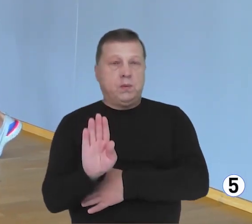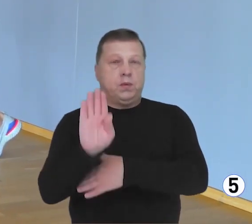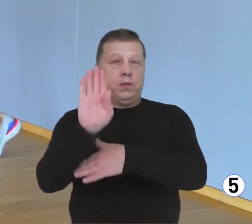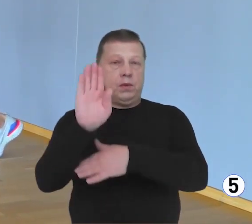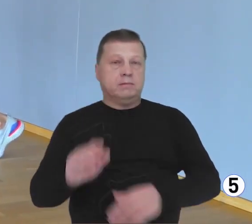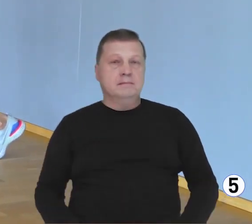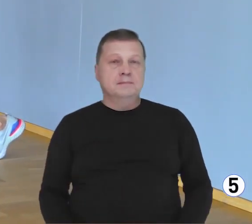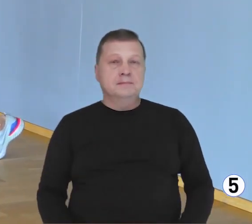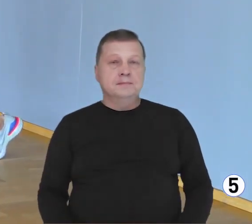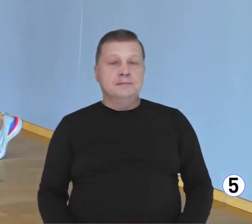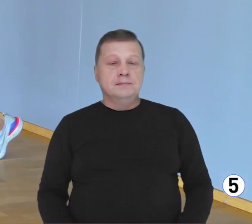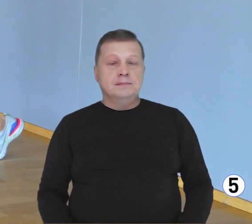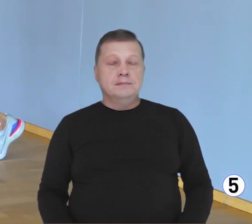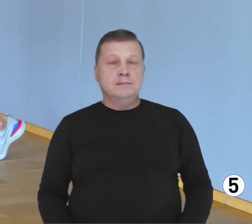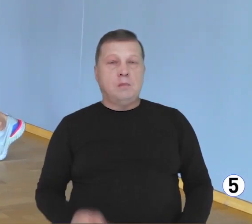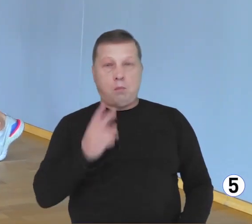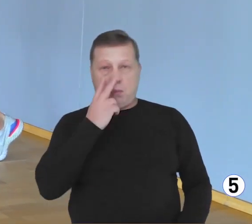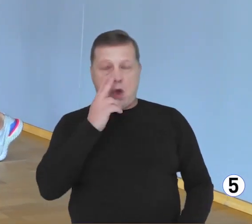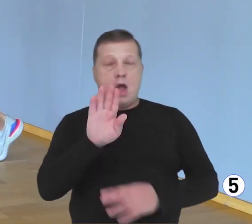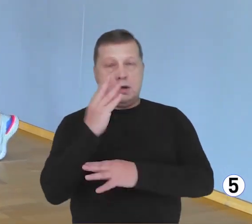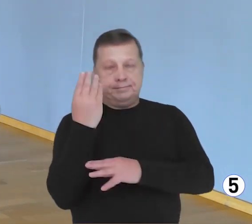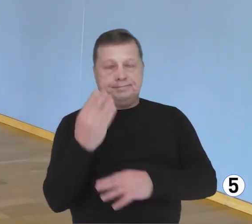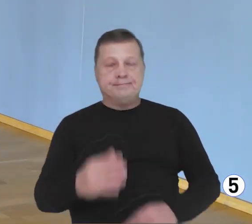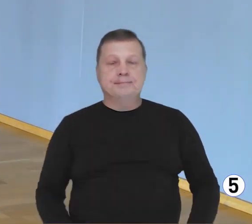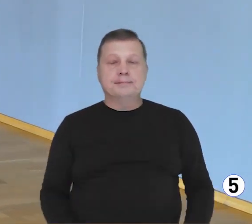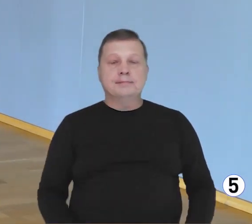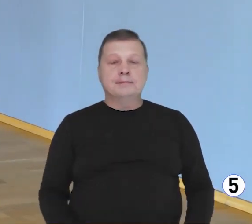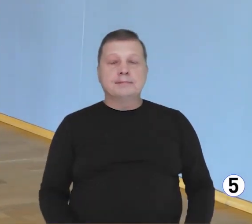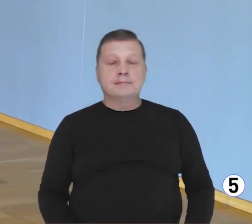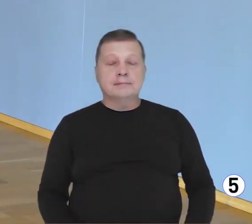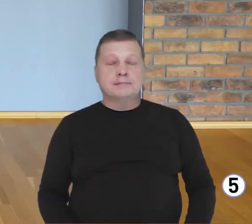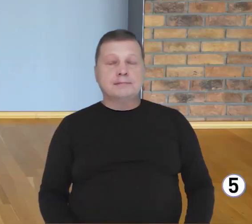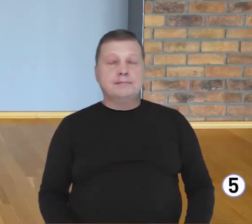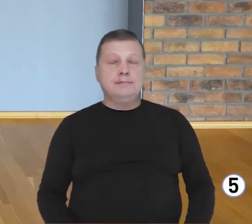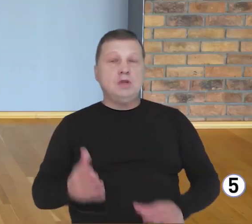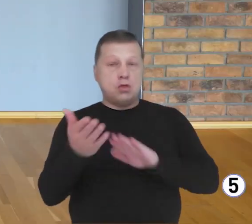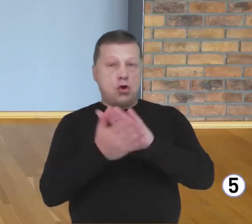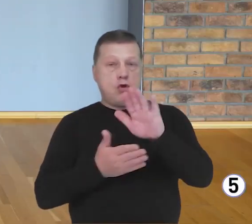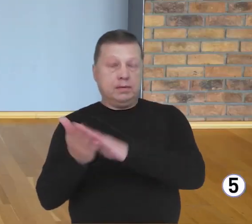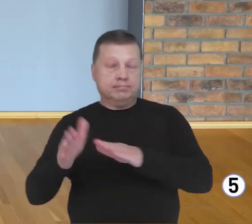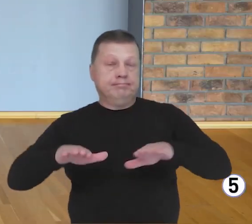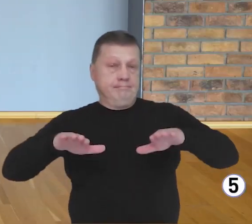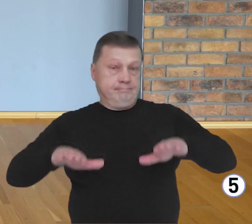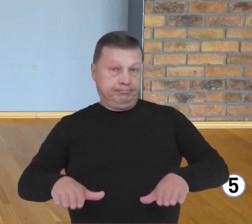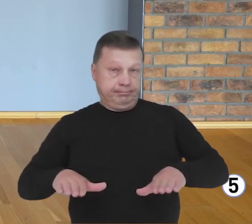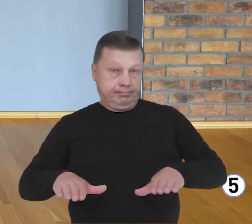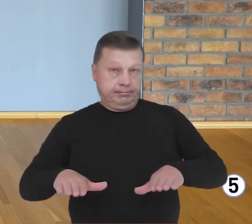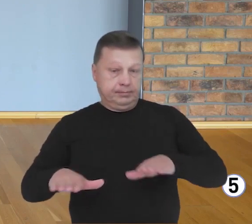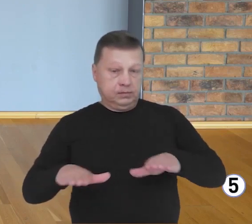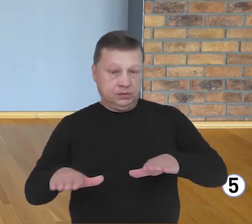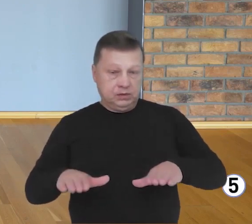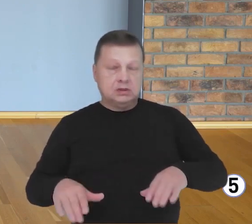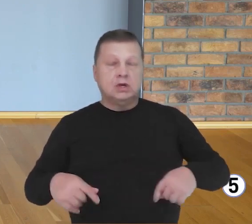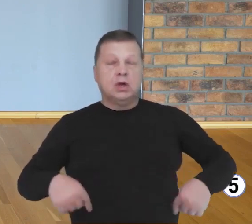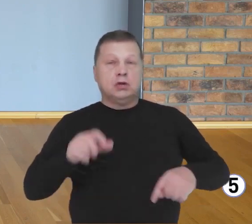rzeczywiście zejść kolanem w dół. Ja może pokażę bokiem, jak to ćwiczenie wygląda. Stopy mam nadal ustawione na szerokość